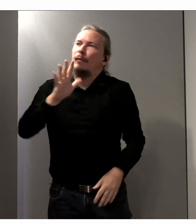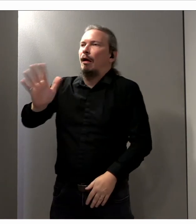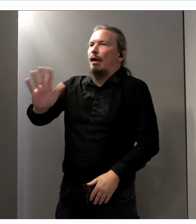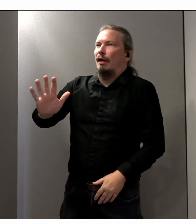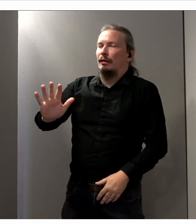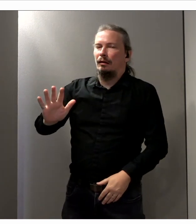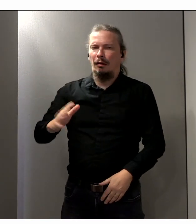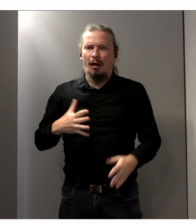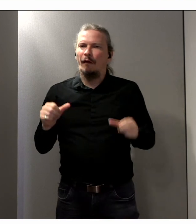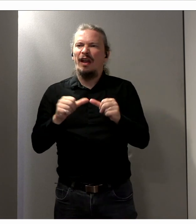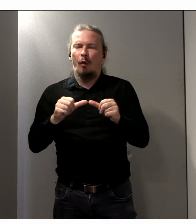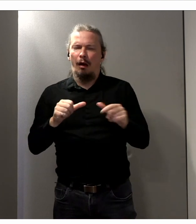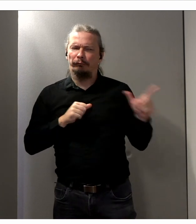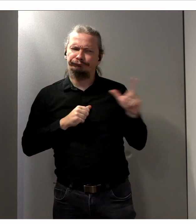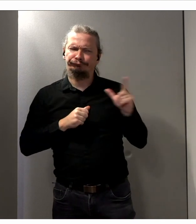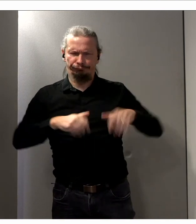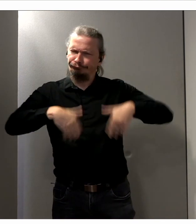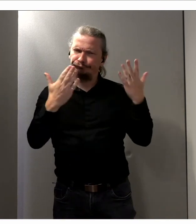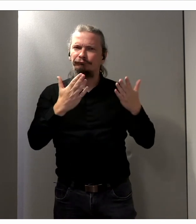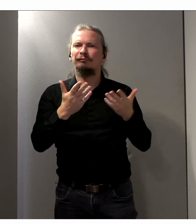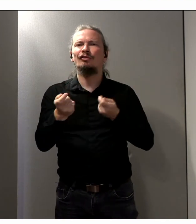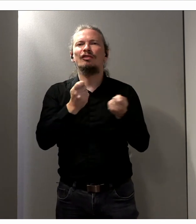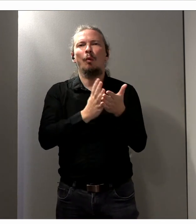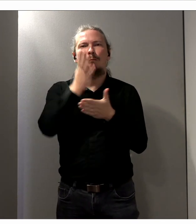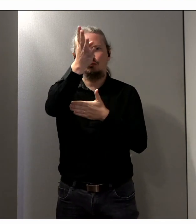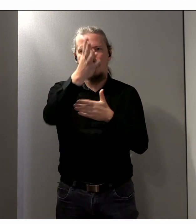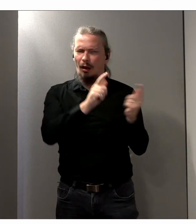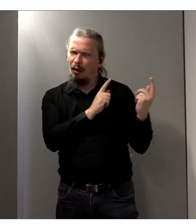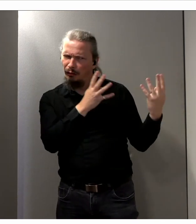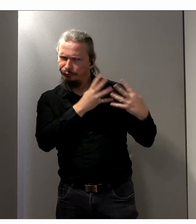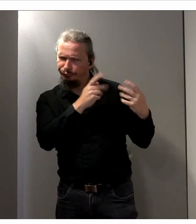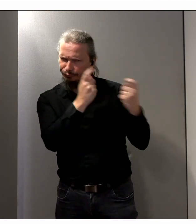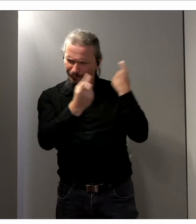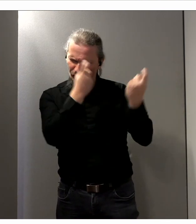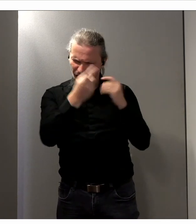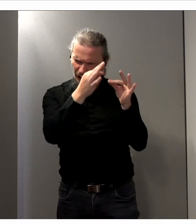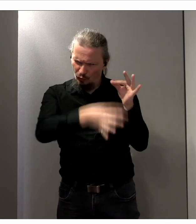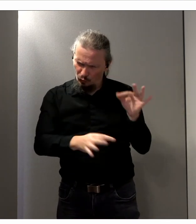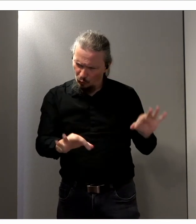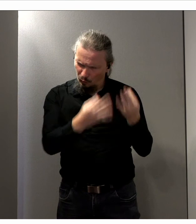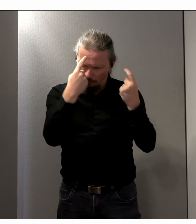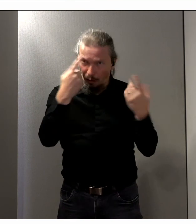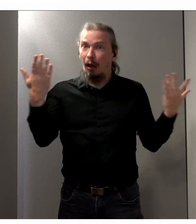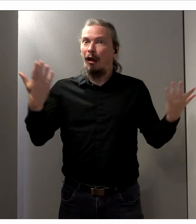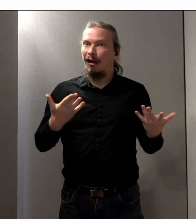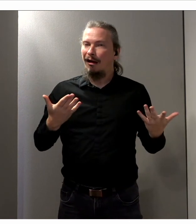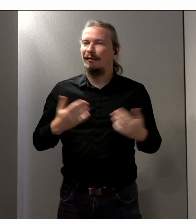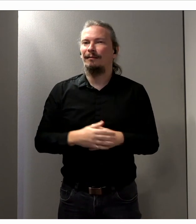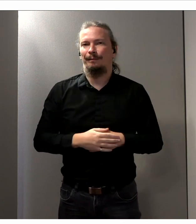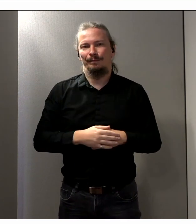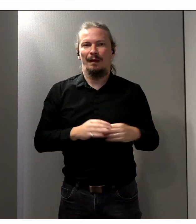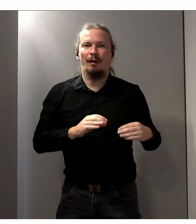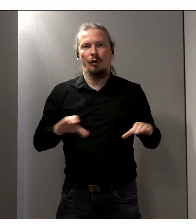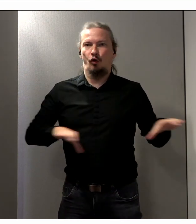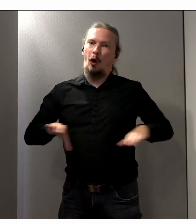on s'est mis en mode de gestion de projet et notre projet, c'est devenu de trouver une solution. Et la solution qu'on a trouvée, nous, c'était de